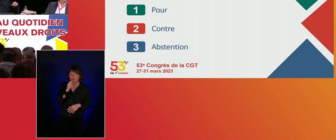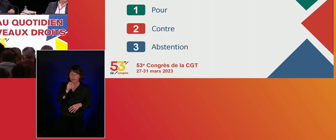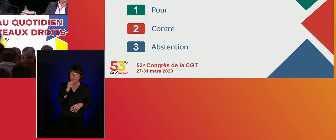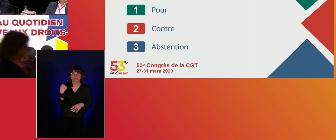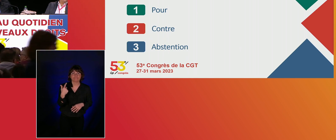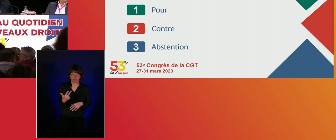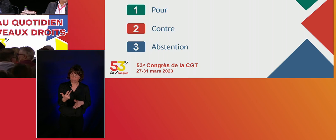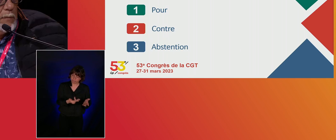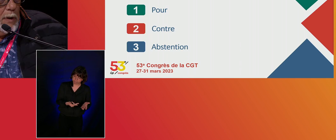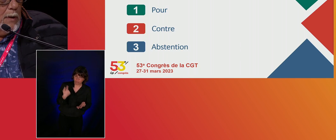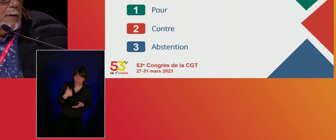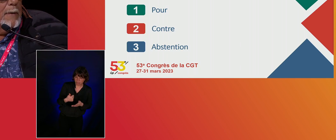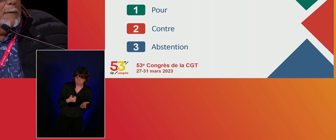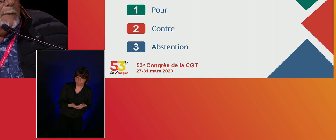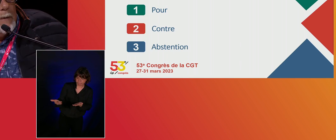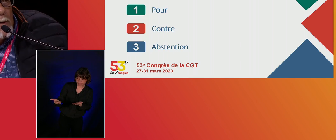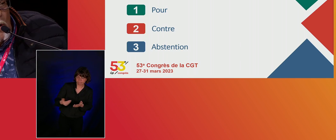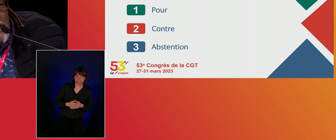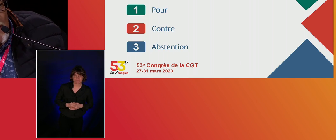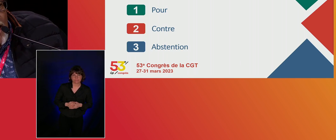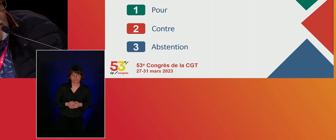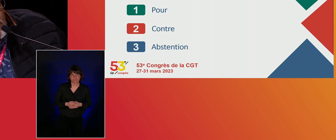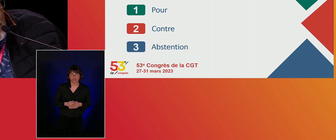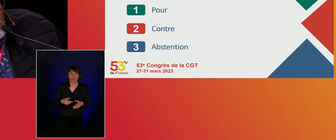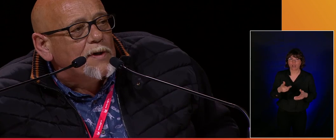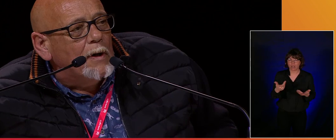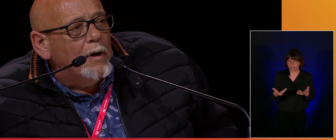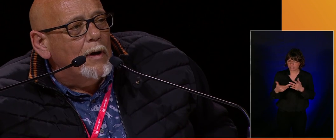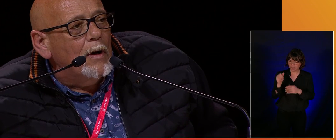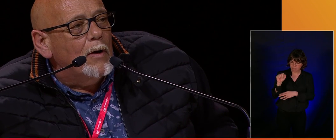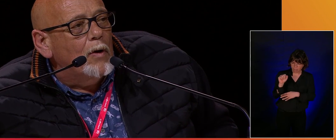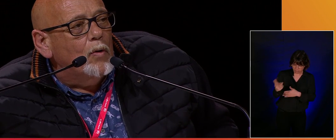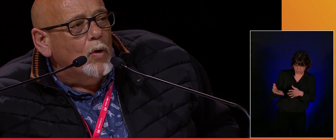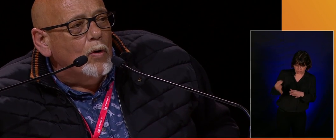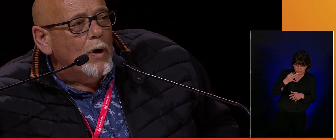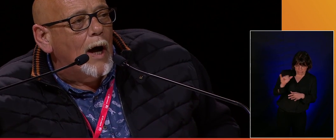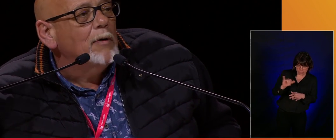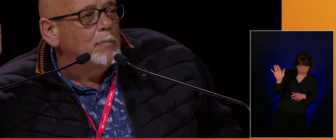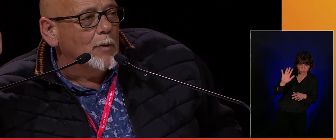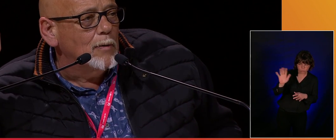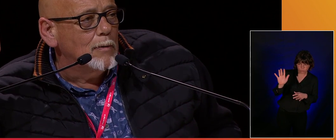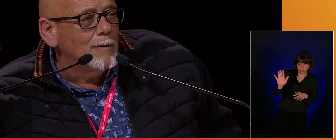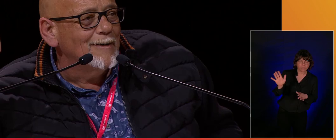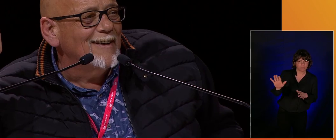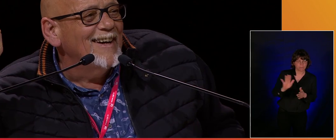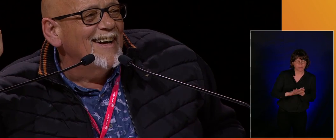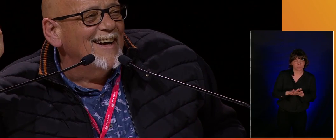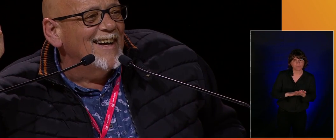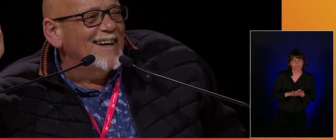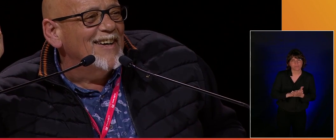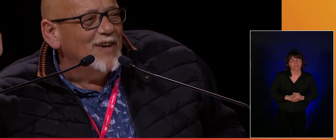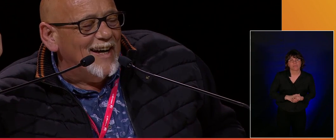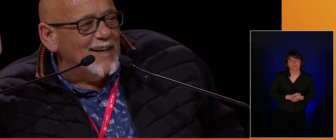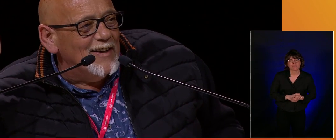au micro numéro 1 donc ma camarade tu t'annonces ah oui pardon est